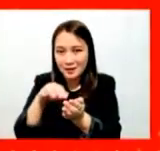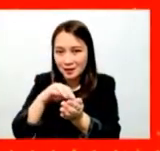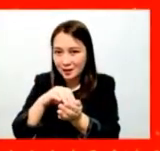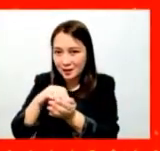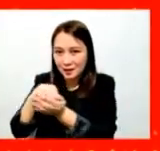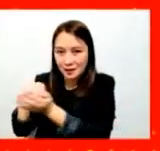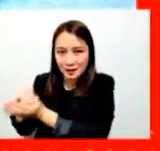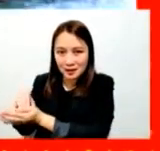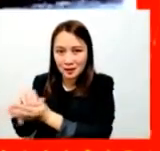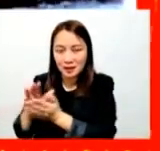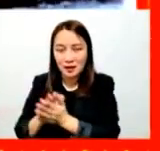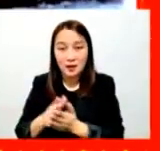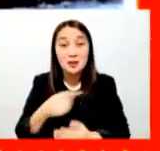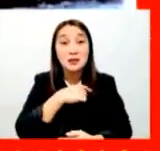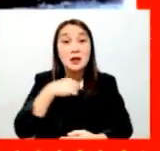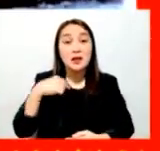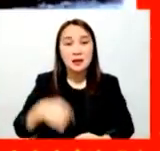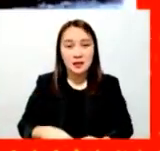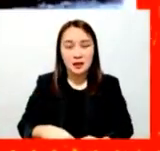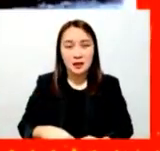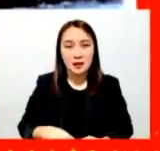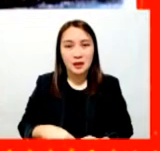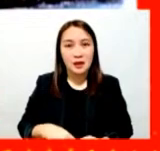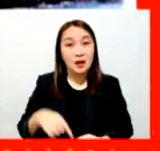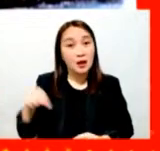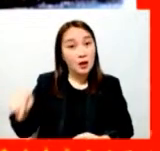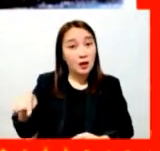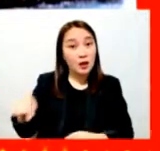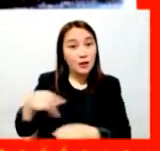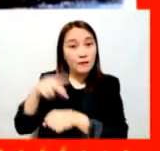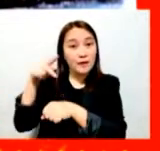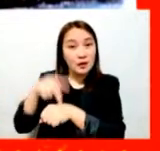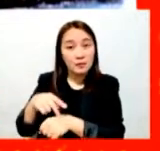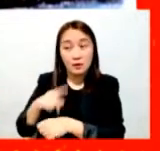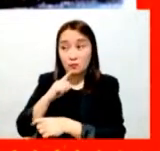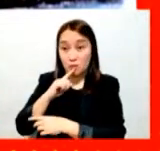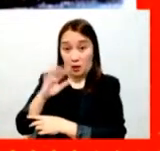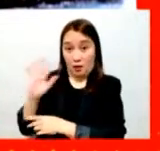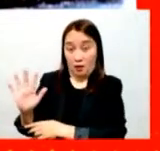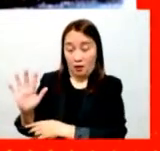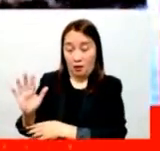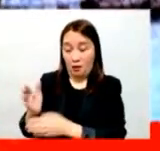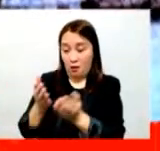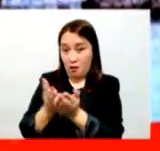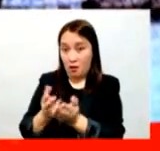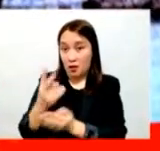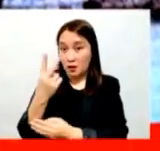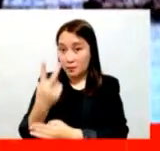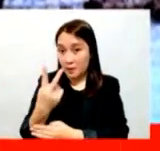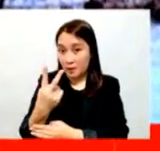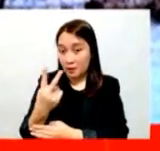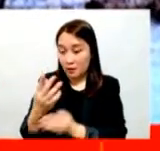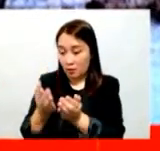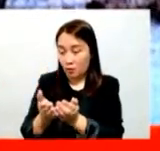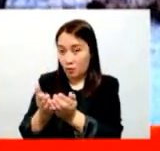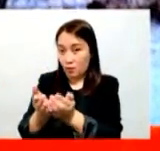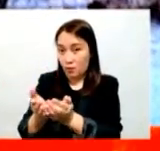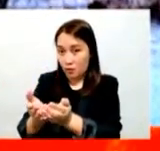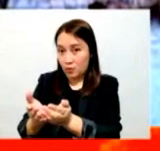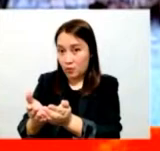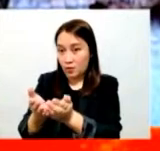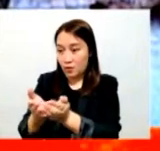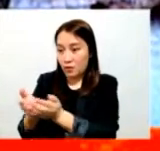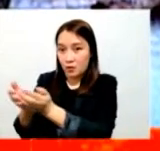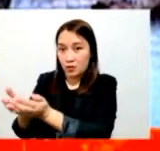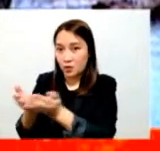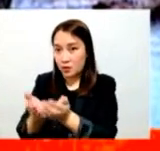sa China, nangako ang Pilipinas na tatanggalin hindi lang isa, kundi parehong barko. Yun lang, wala namang